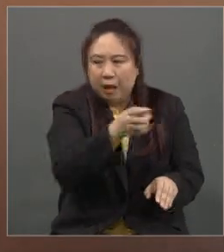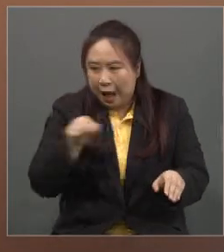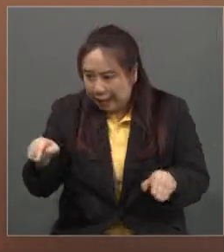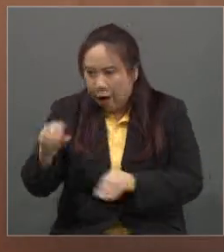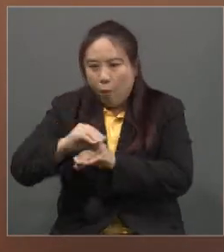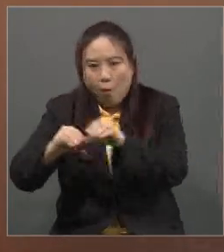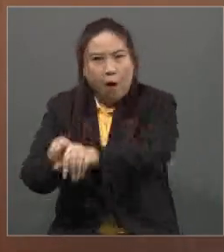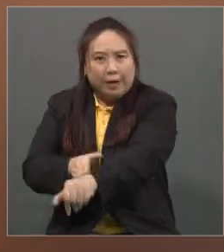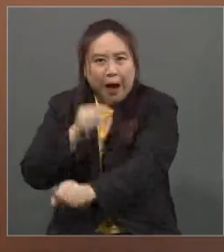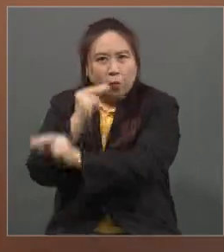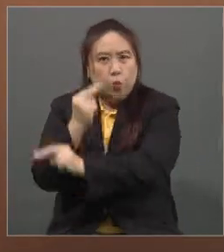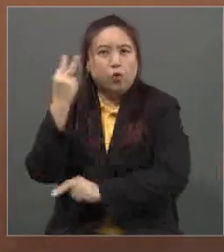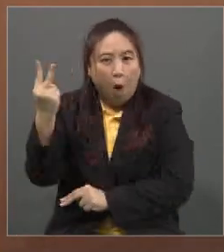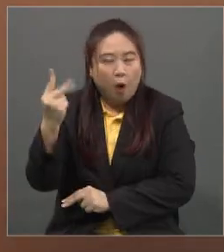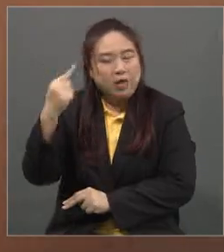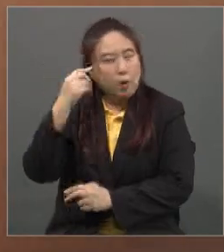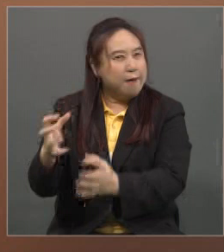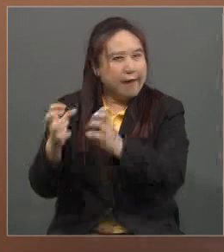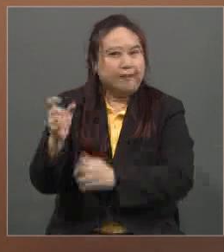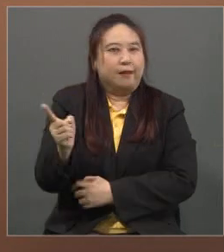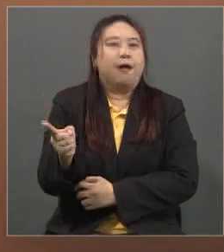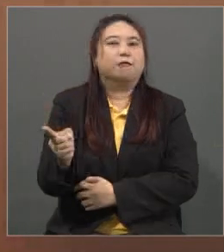แรงแข็งแรงแข็งแรงแข็งแรง